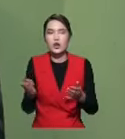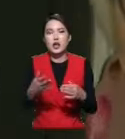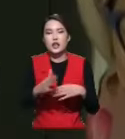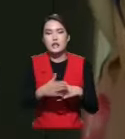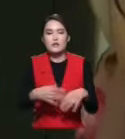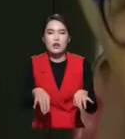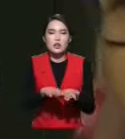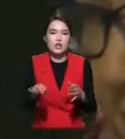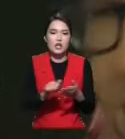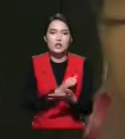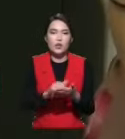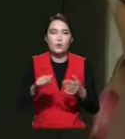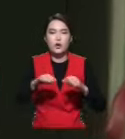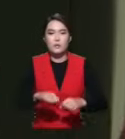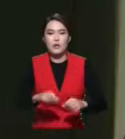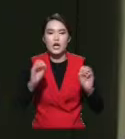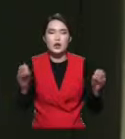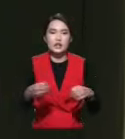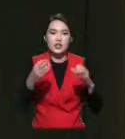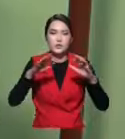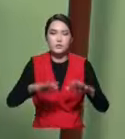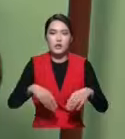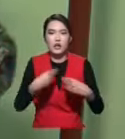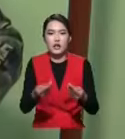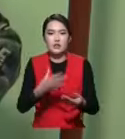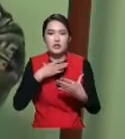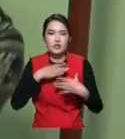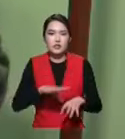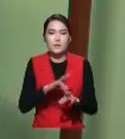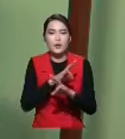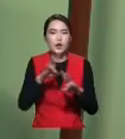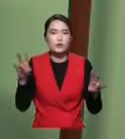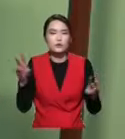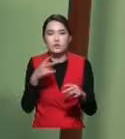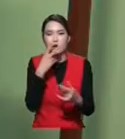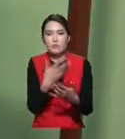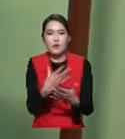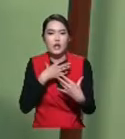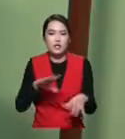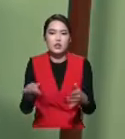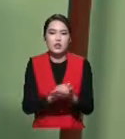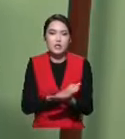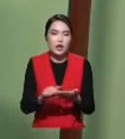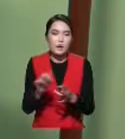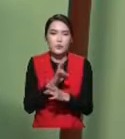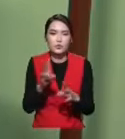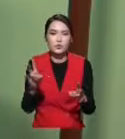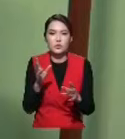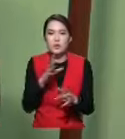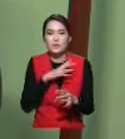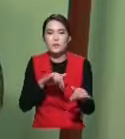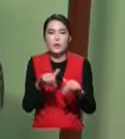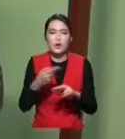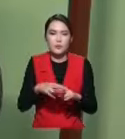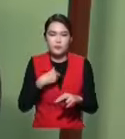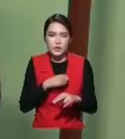жителей, документы на право владения имуществом им не предоставили. Ничего не показывают. Почему я должна заходить в ЕГО? Каждый даже